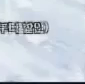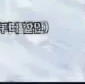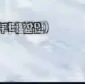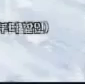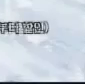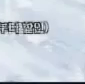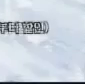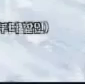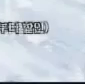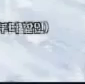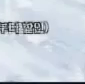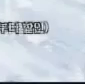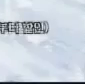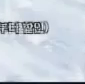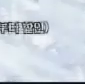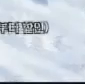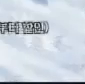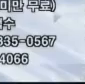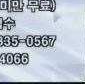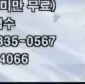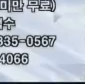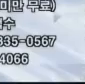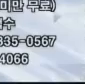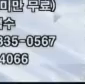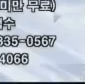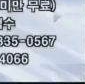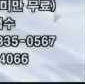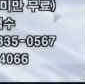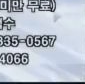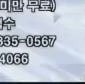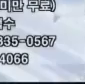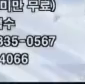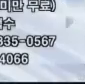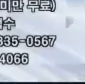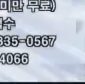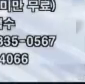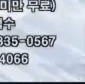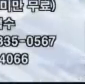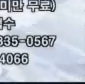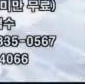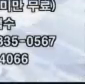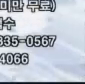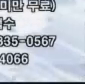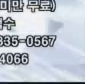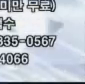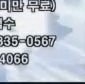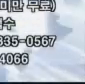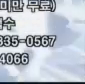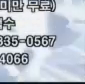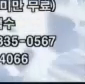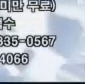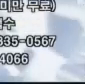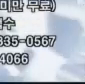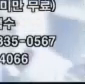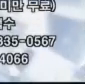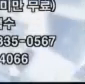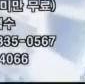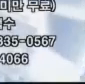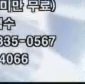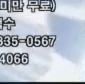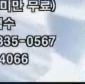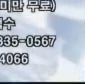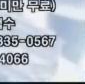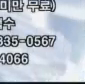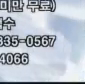상 자 여러분은 참고하시기 바랍니다 모현면 호박 2 꿀 마을에서 오는 27일 대보름 맞이 축제가